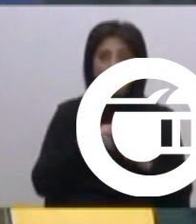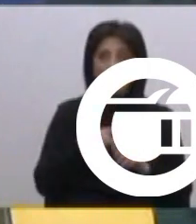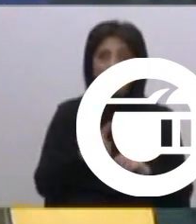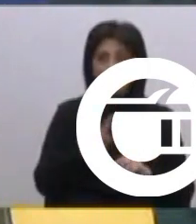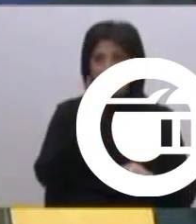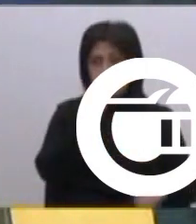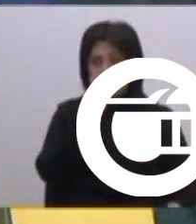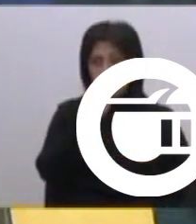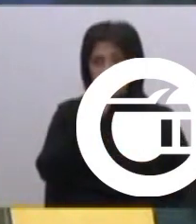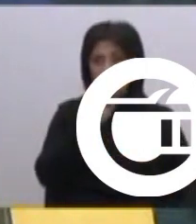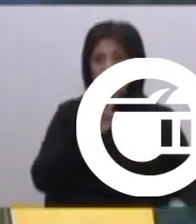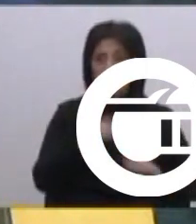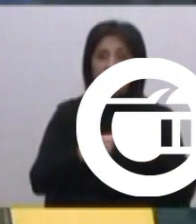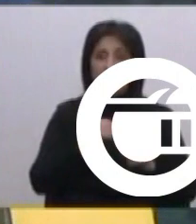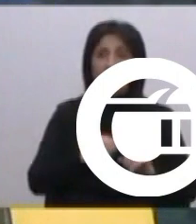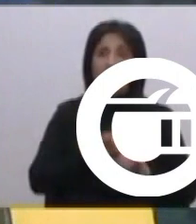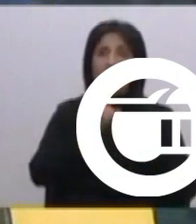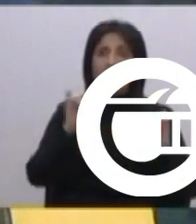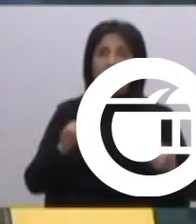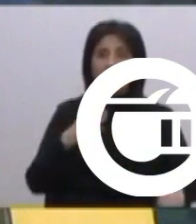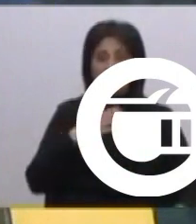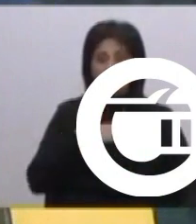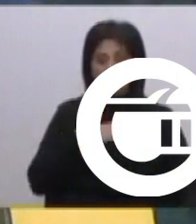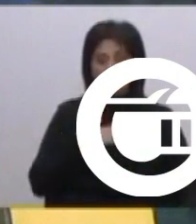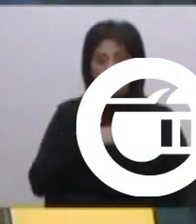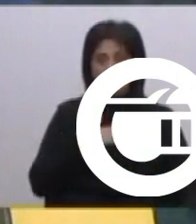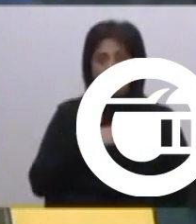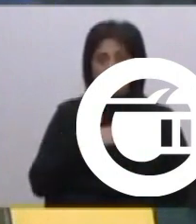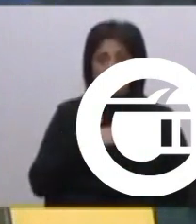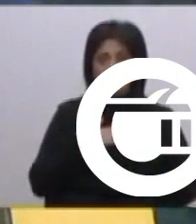იმისათვის, რომ ხელფასები დასაქმება გაიზარდოს ჩვენს